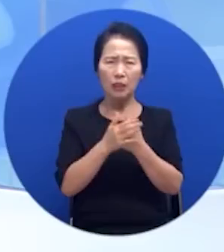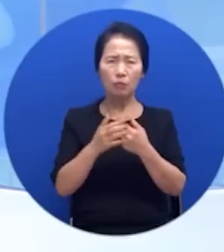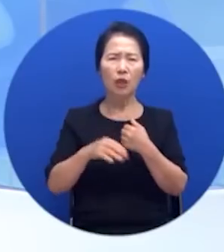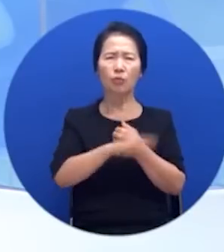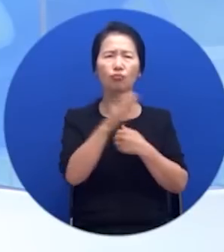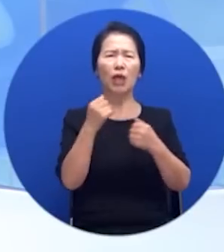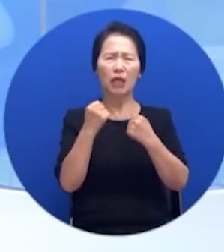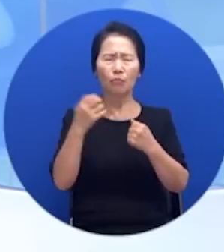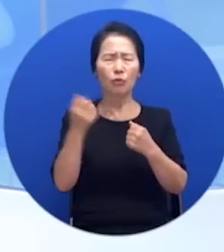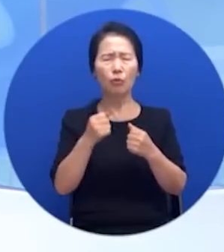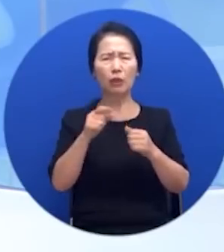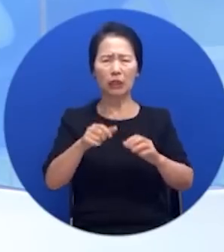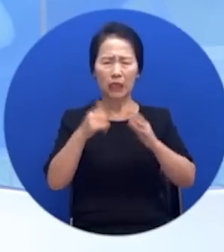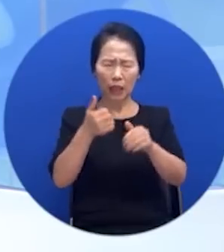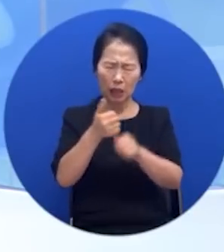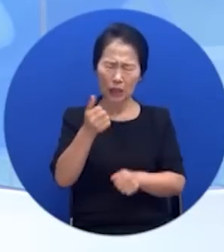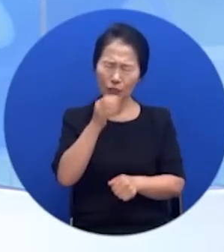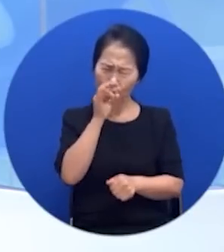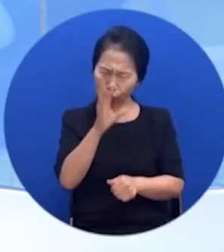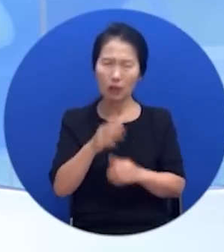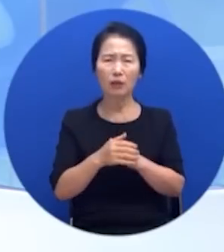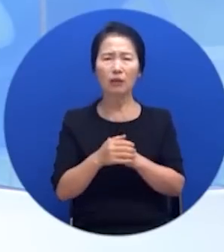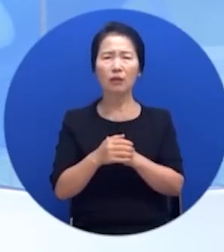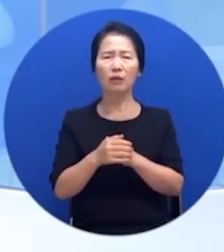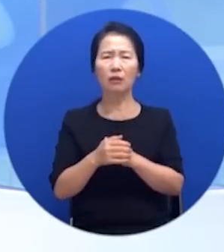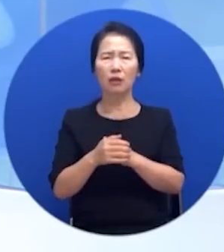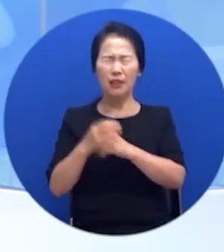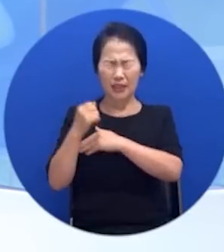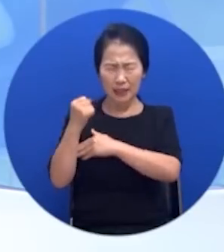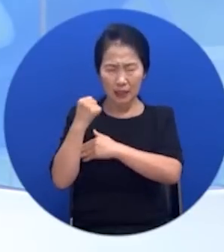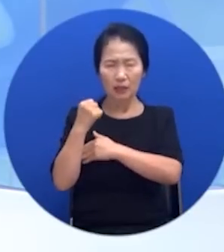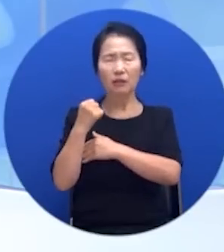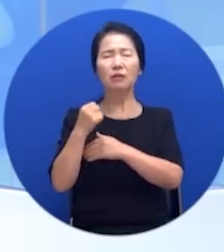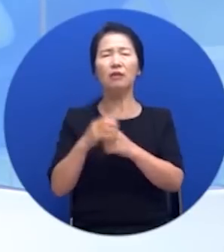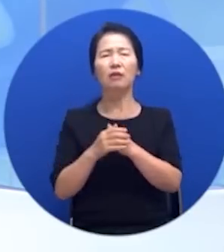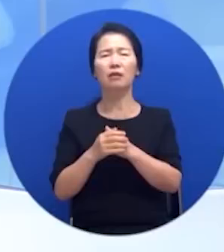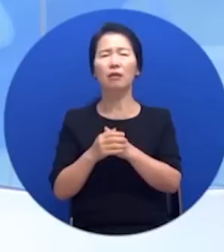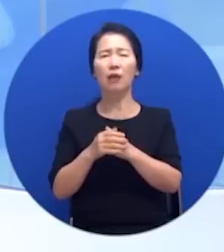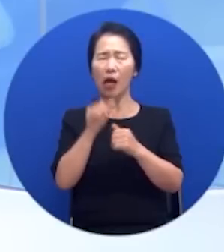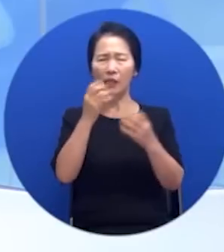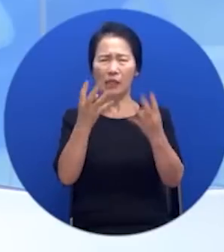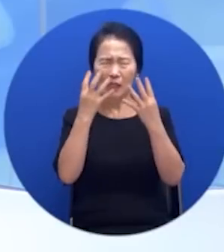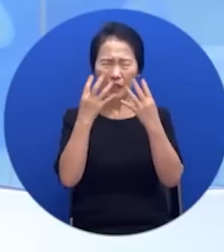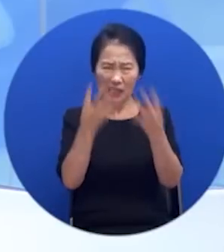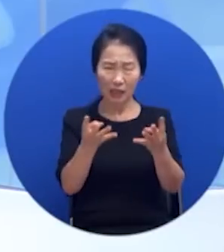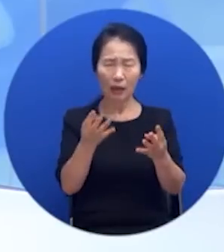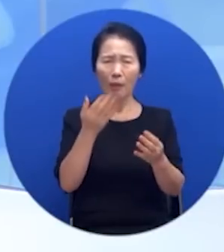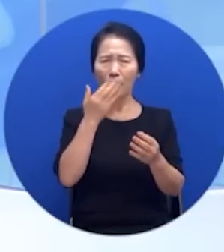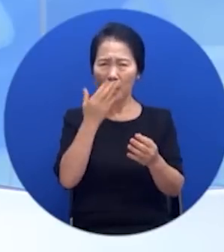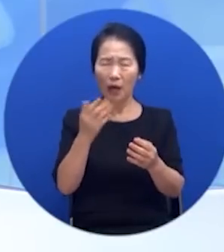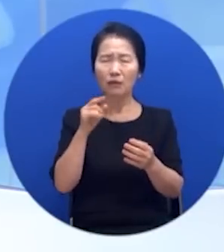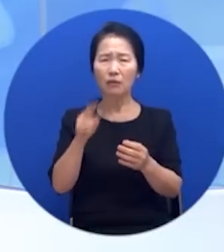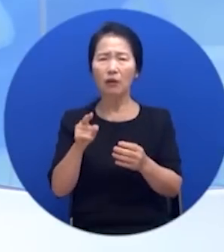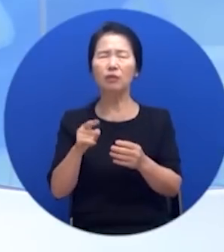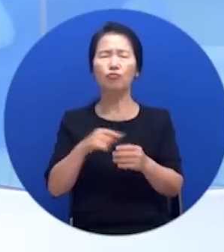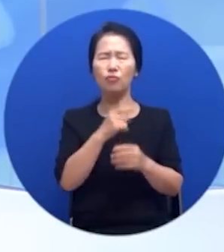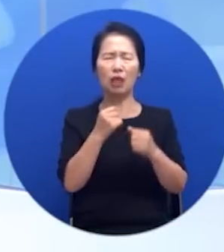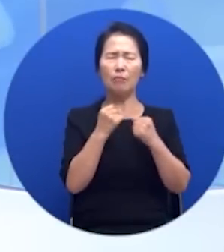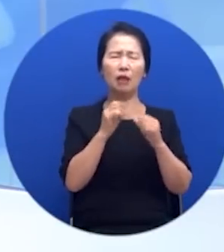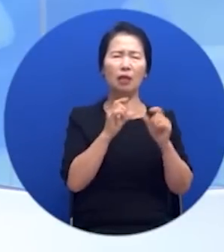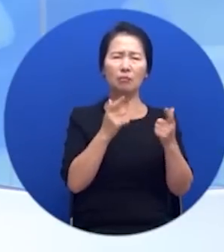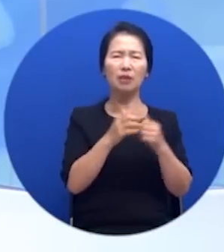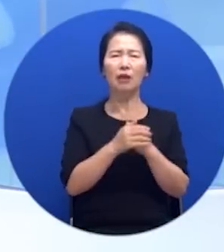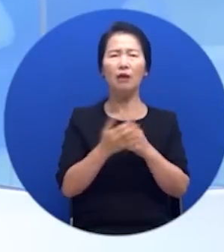수가 없습니다. 초월적인 능력으로 새 옥문이 열리는 것은 우리가 할 수 있는 일이 아닙니다. 그러나